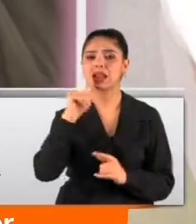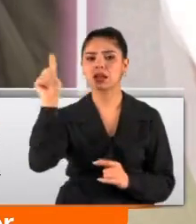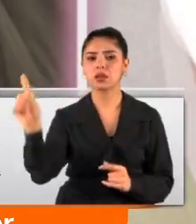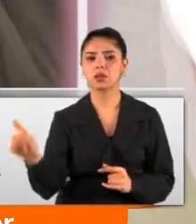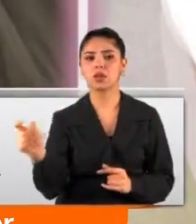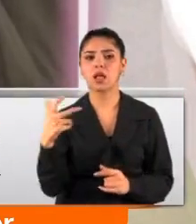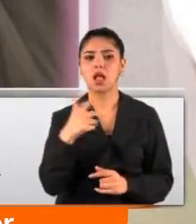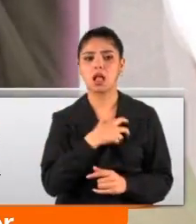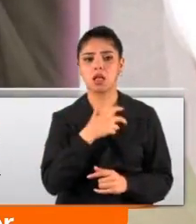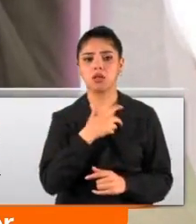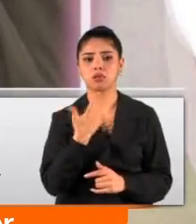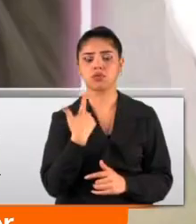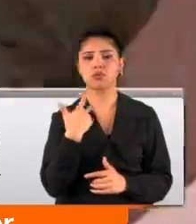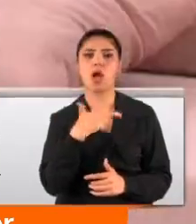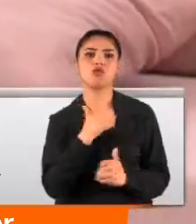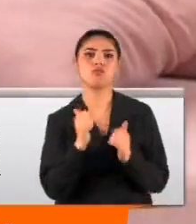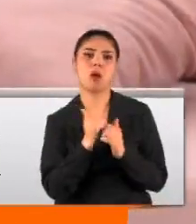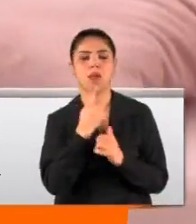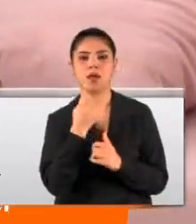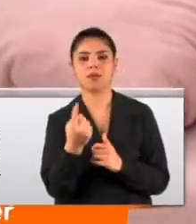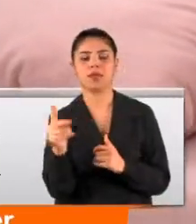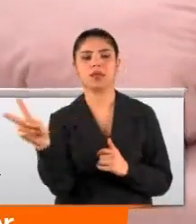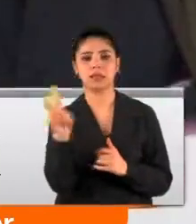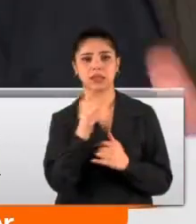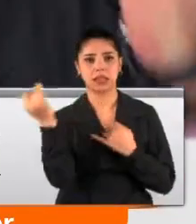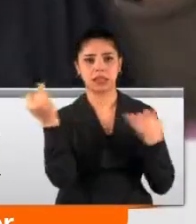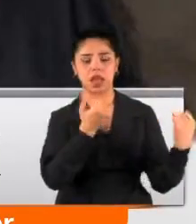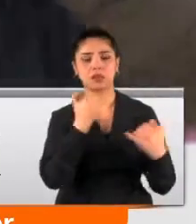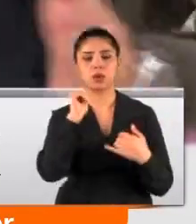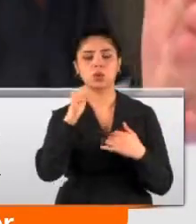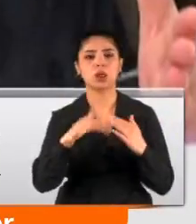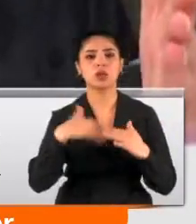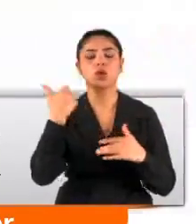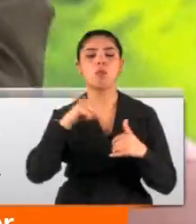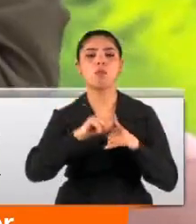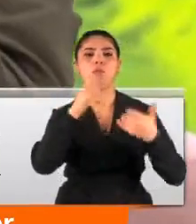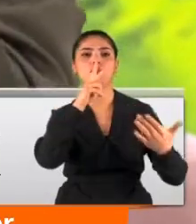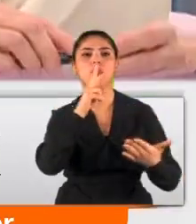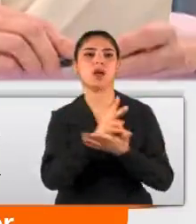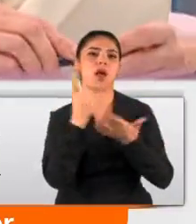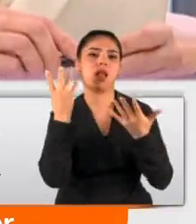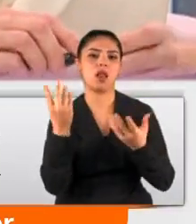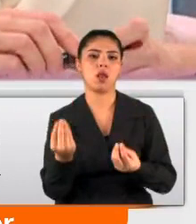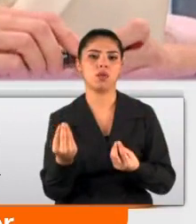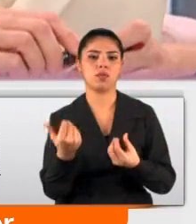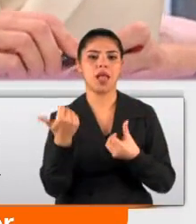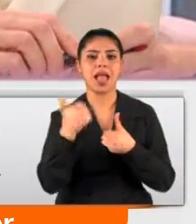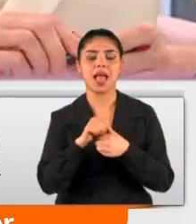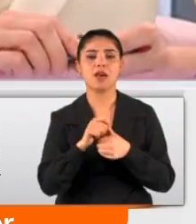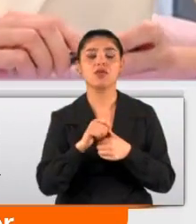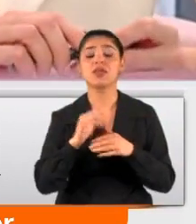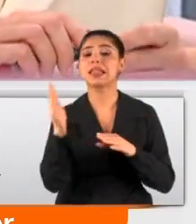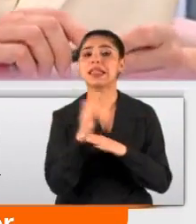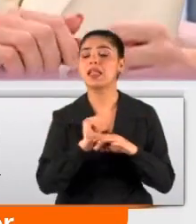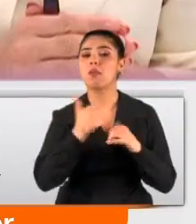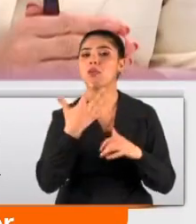dedi? Aşkım ne dedi? Aşk yaşıyorum buradayım. İkili arasındaki gerilim günler sonra boşanma kararıyla sonuca bağlandı. Eşinizden neden